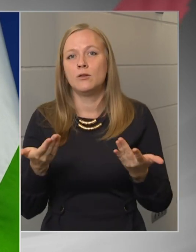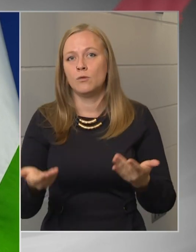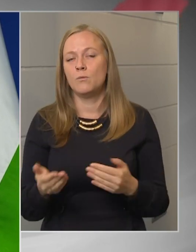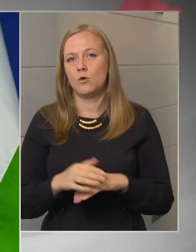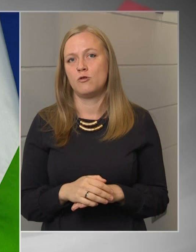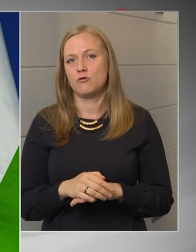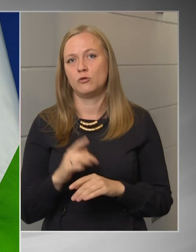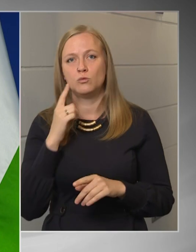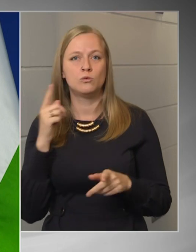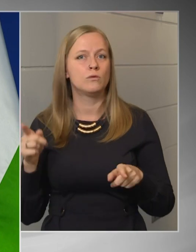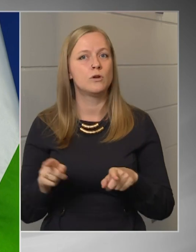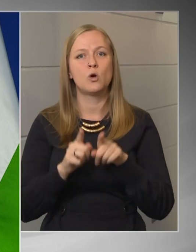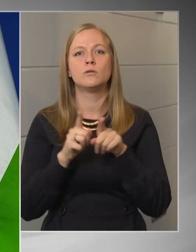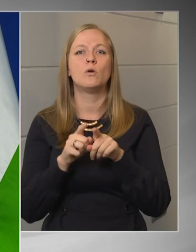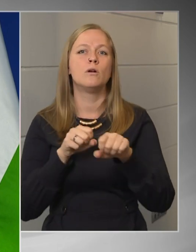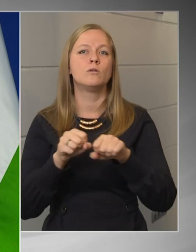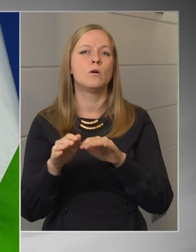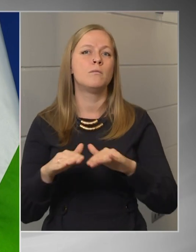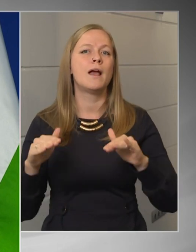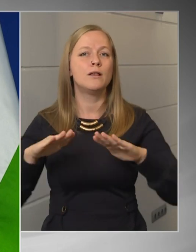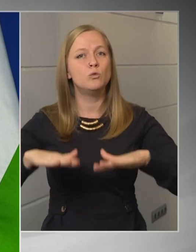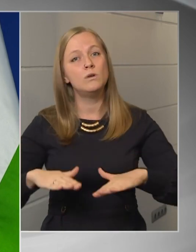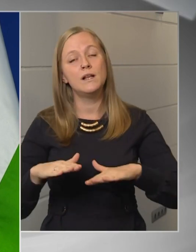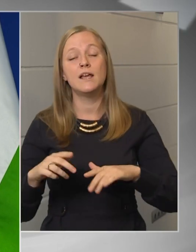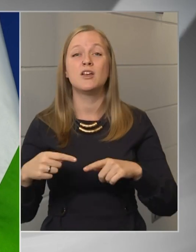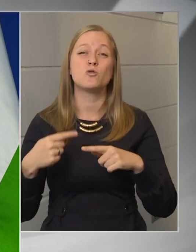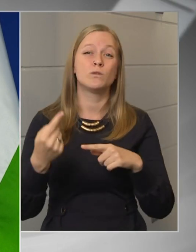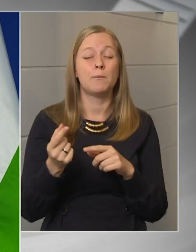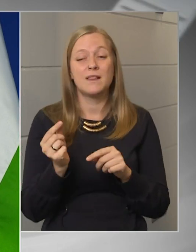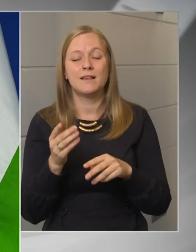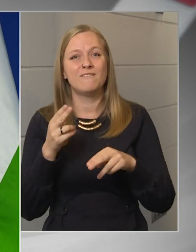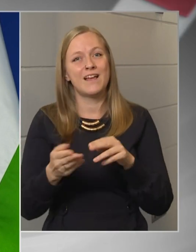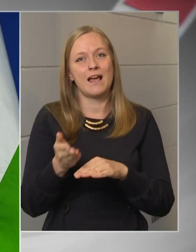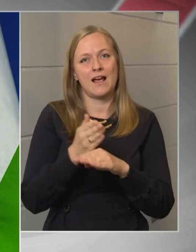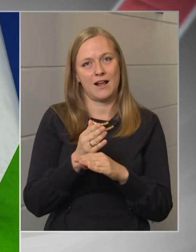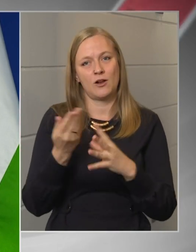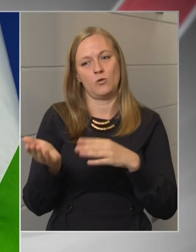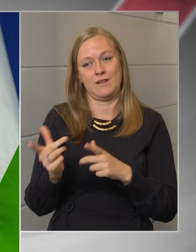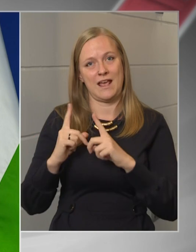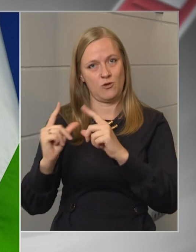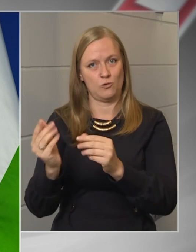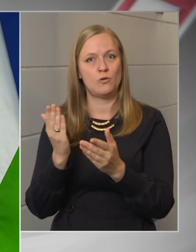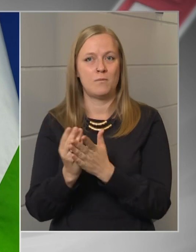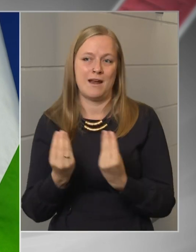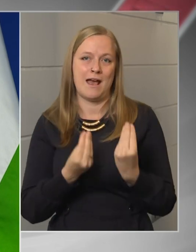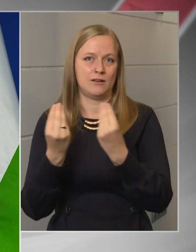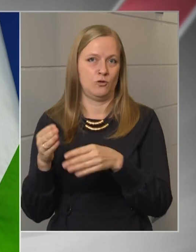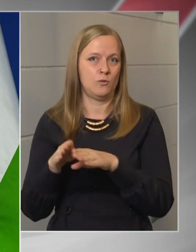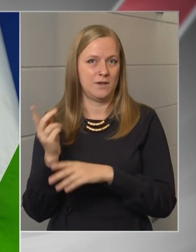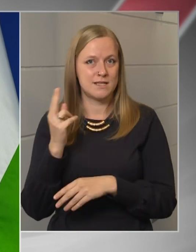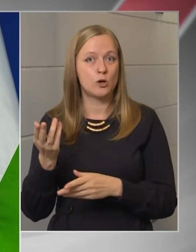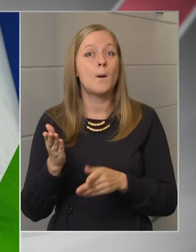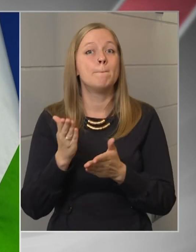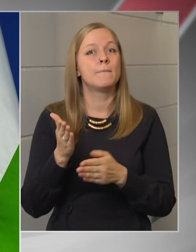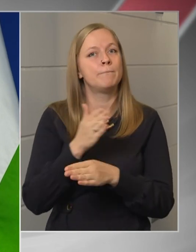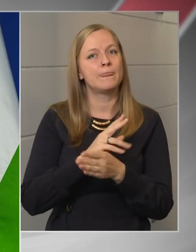tényleg rögtön a kormányülés után, sőt még picit a végéről el is jöve beszámolni. Miniszter úr, Alinát is adom neki a szót. Még egy technikai